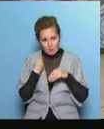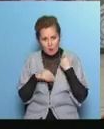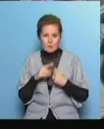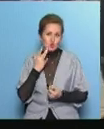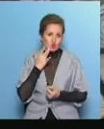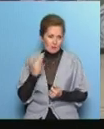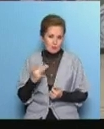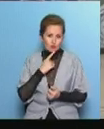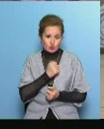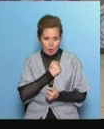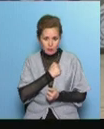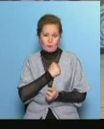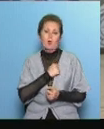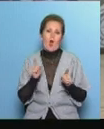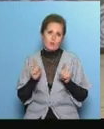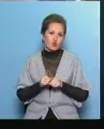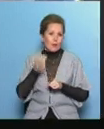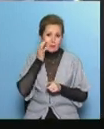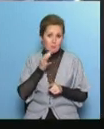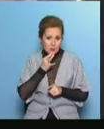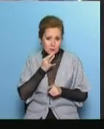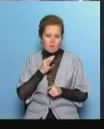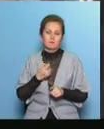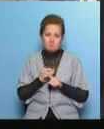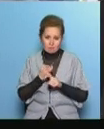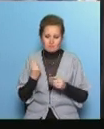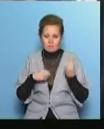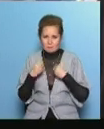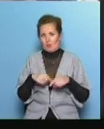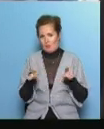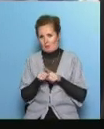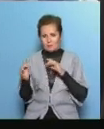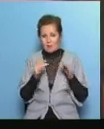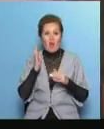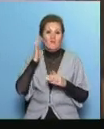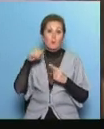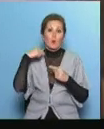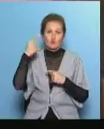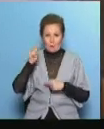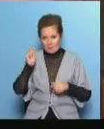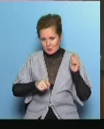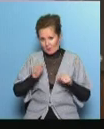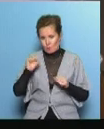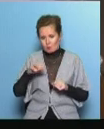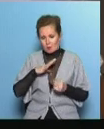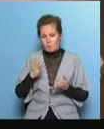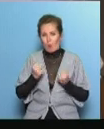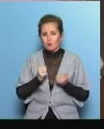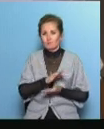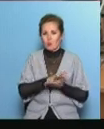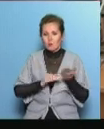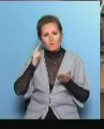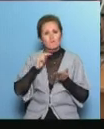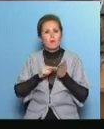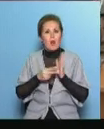советских солдат, а также и немецкого вермахта. В будущем фестиваль молодых изобретателей может получить продолжение. В планах в школах республики